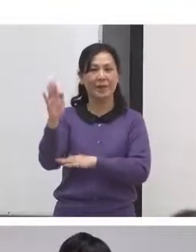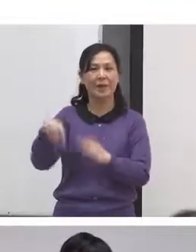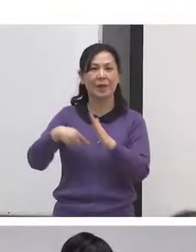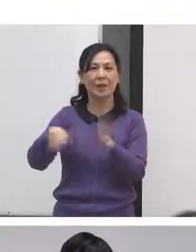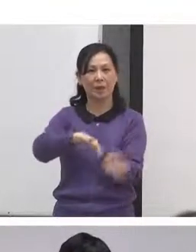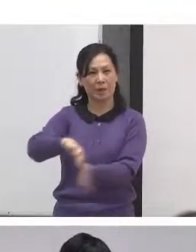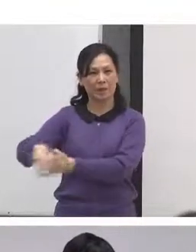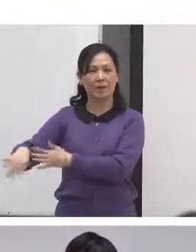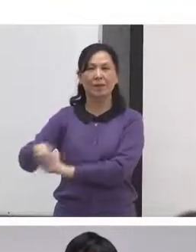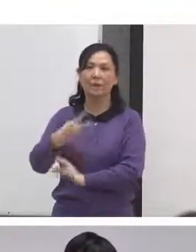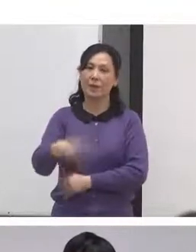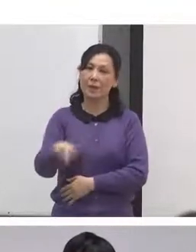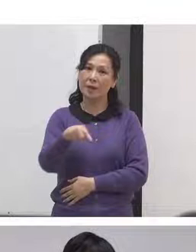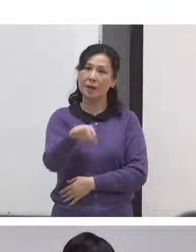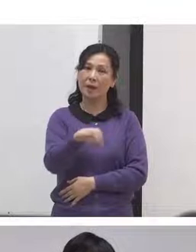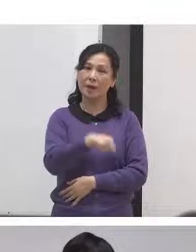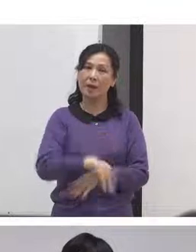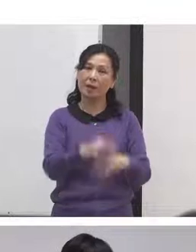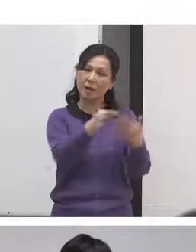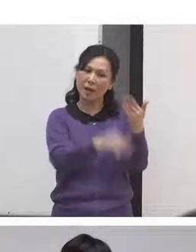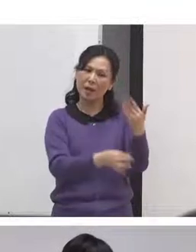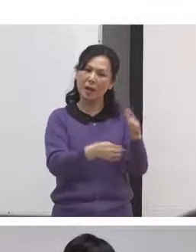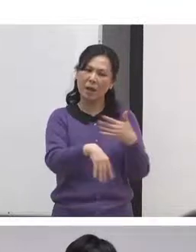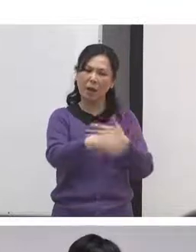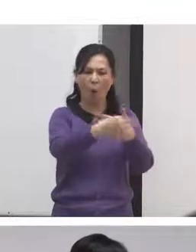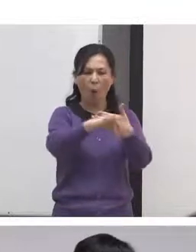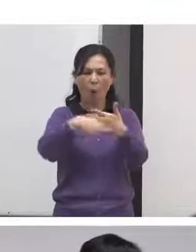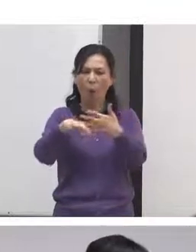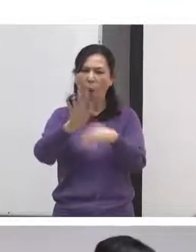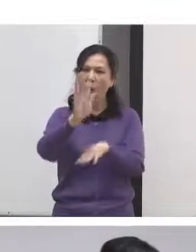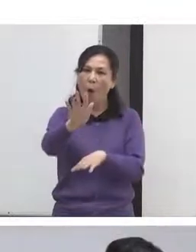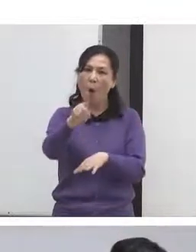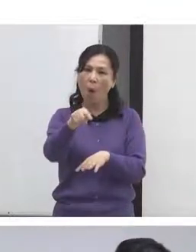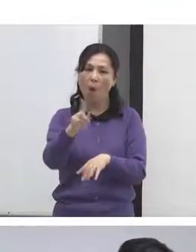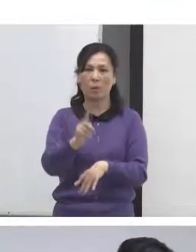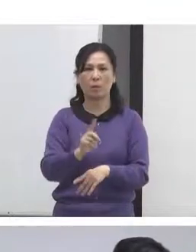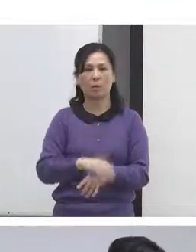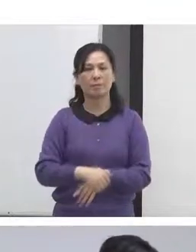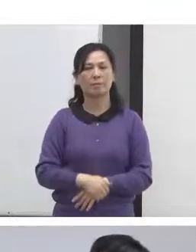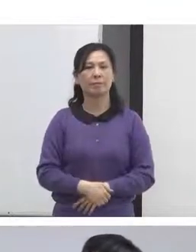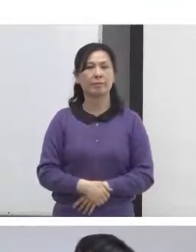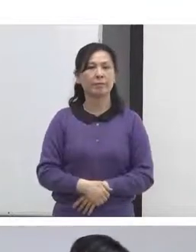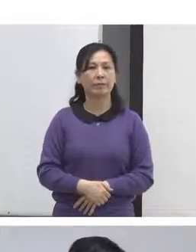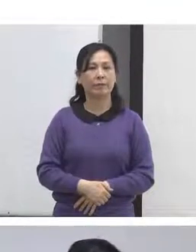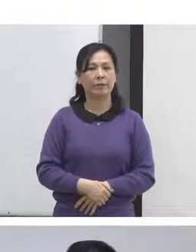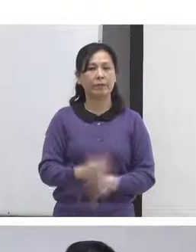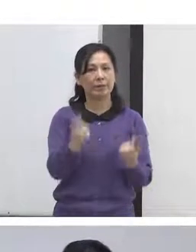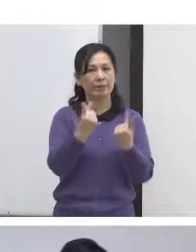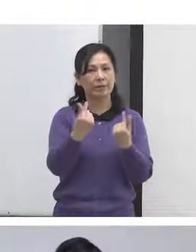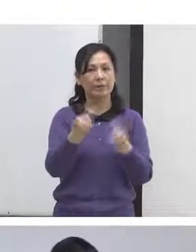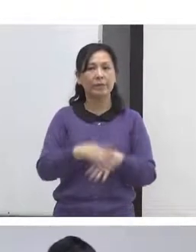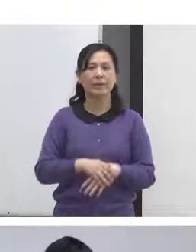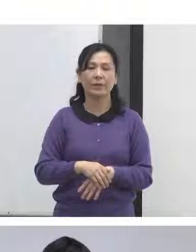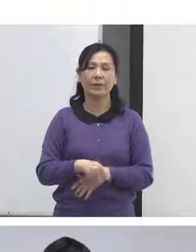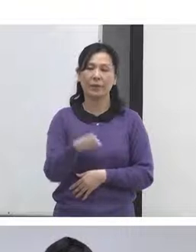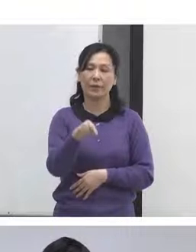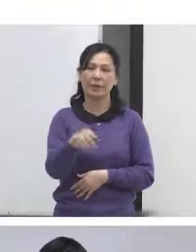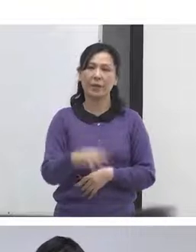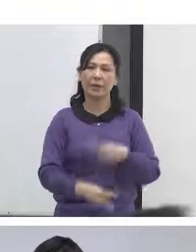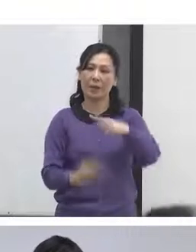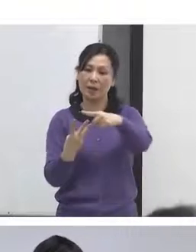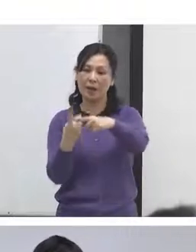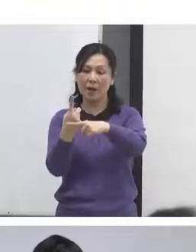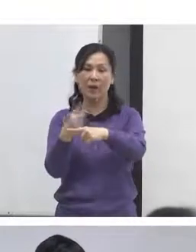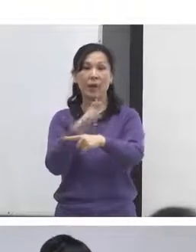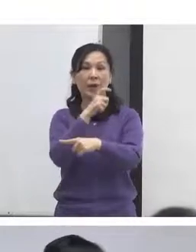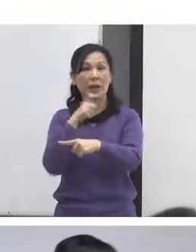讲说刚刚这些规则有什么样的漏洞，或确实有出现一些什么样的问题。首先第一个刚讲的资讯委员至少三分之一的民间委